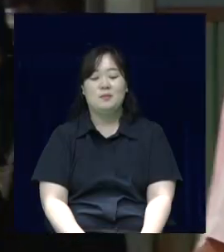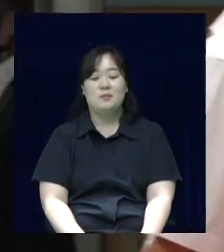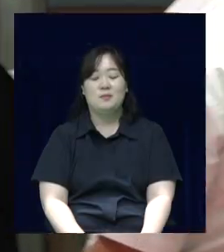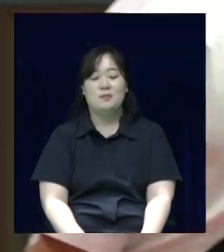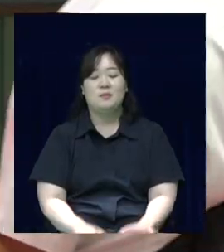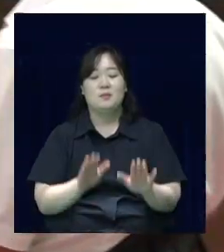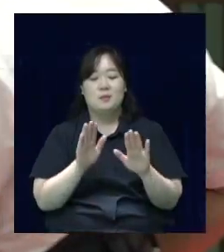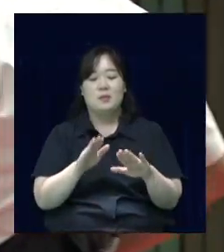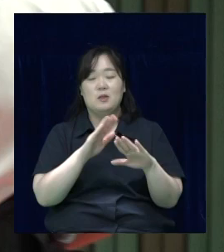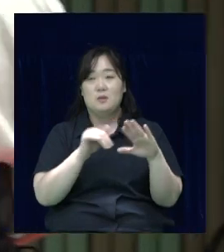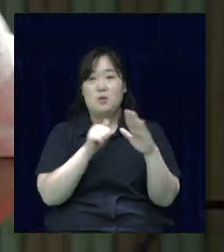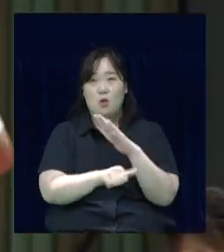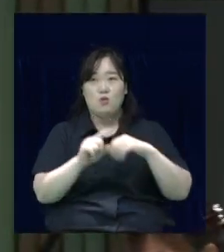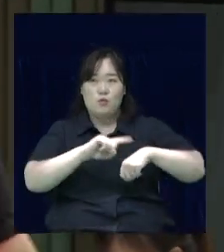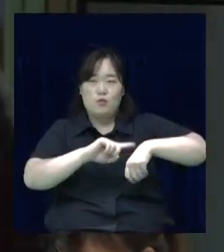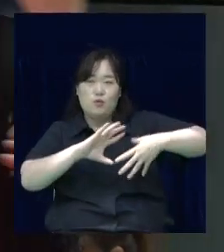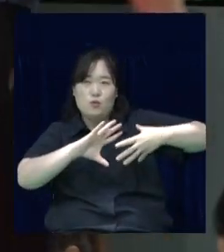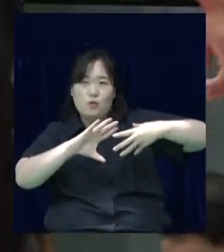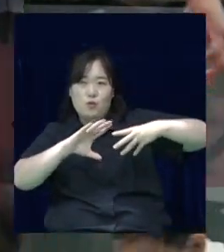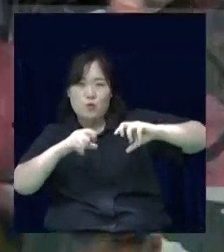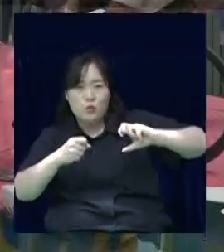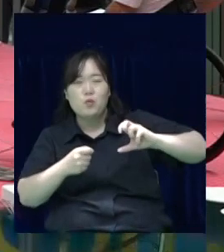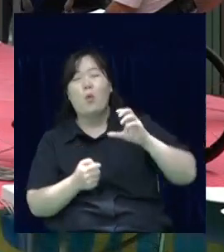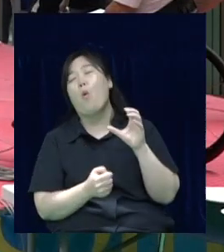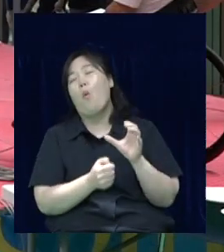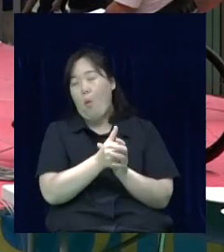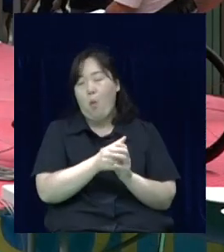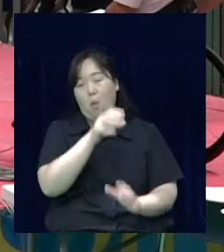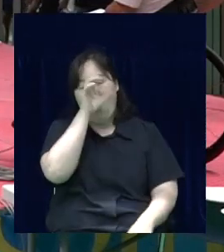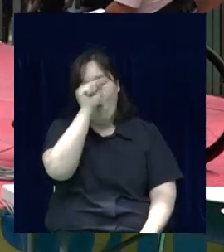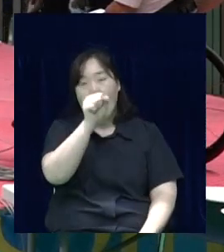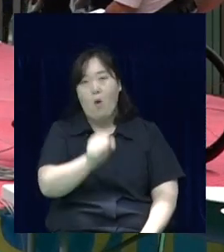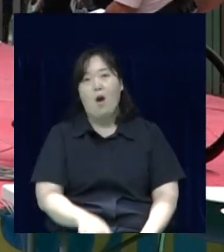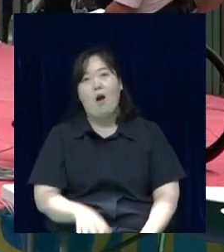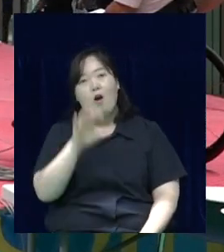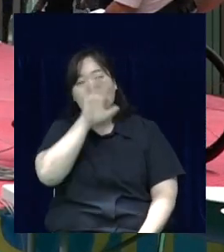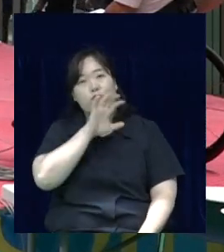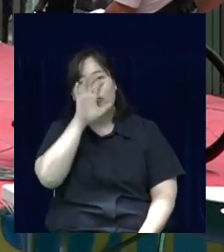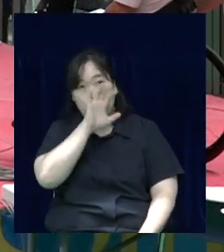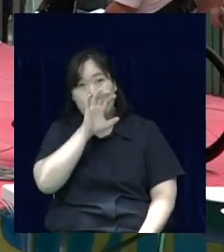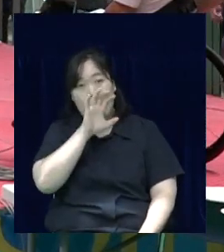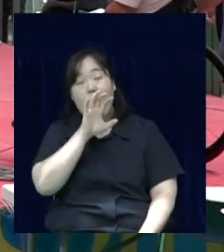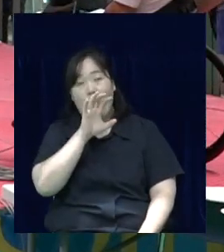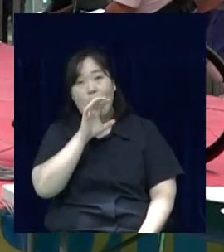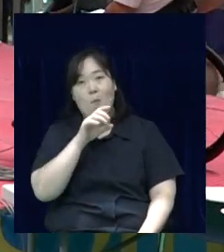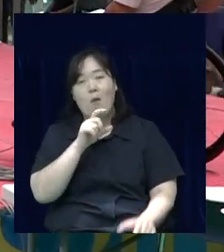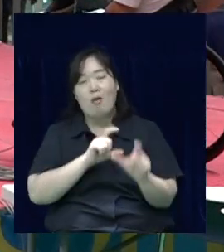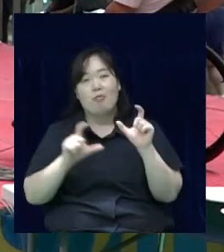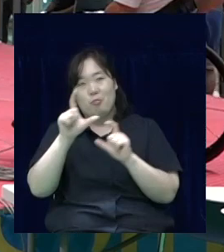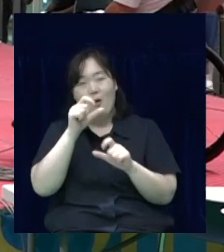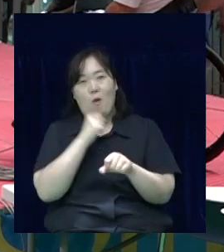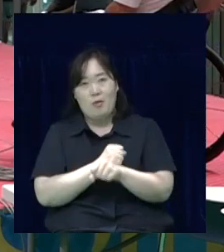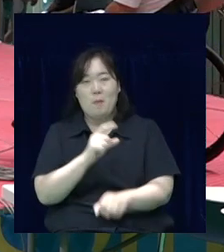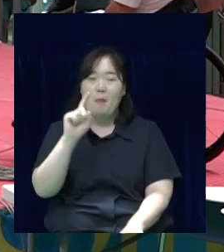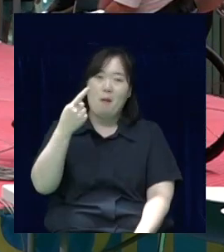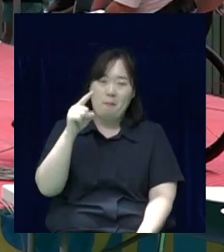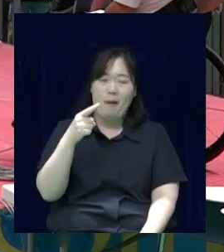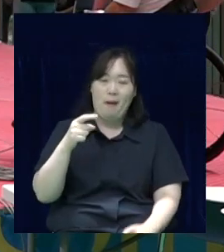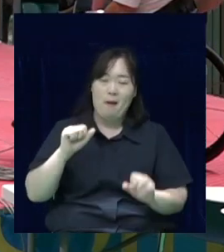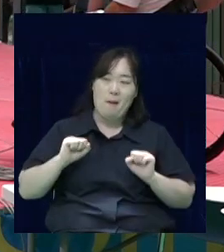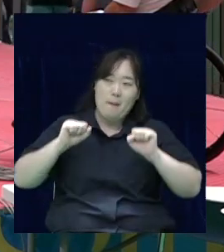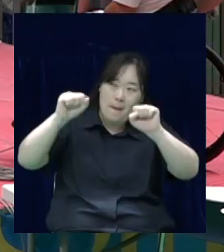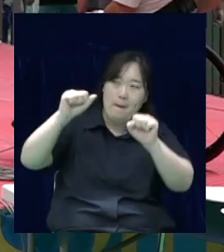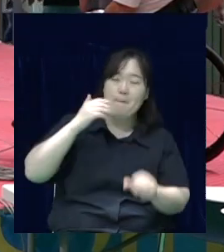지금 이 선수는 근력은 뭐 아주 뛰어난 선수입니다. 네. 예, 좀 훈련만 더 하면 뭐 100kg 이상 넘갈 수 있는 기록을 세울이라